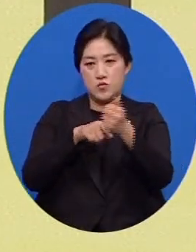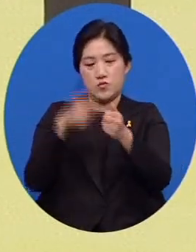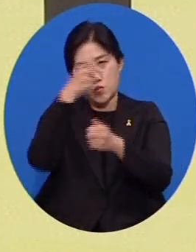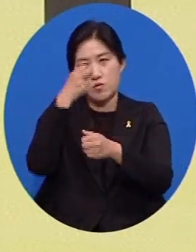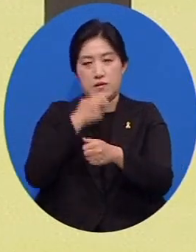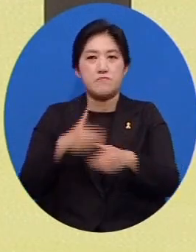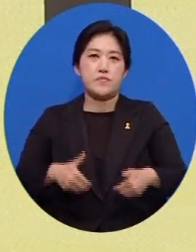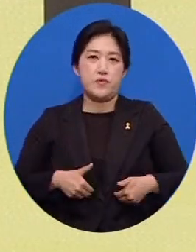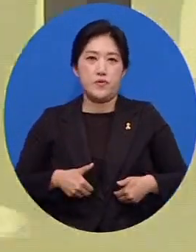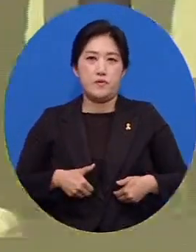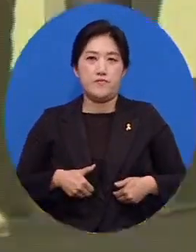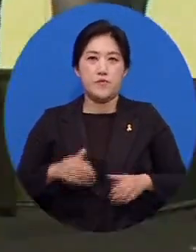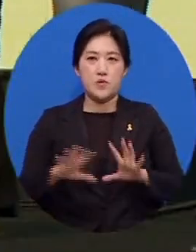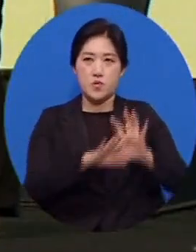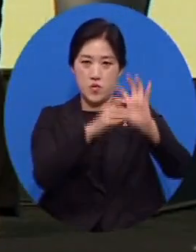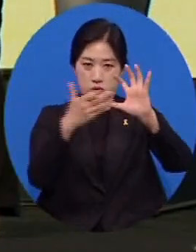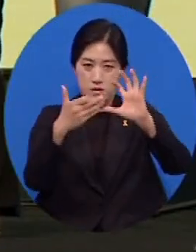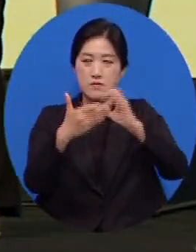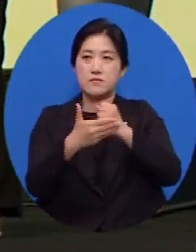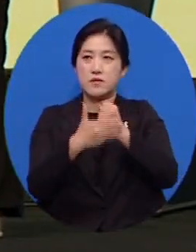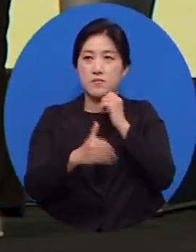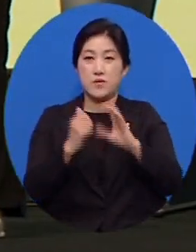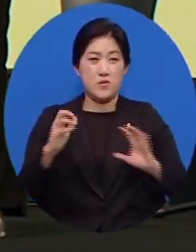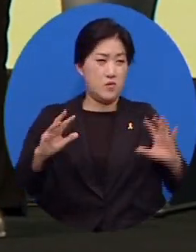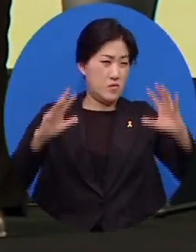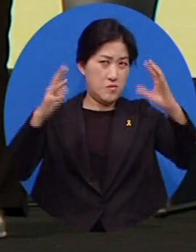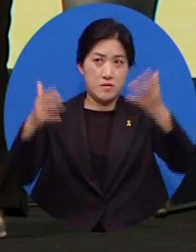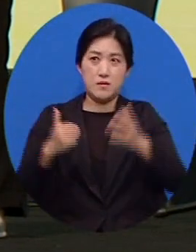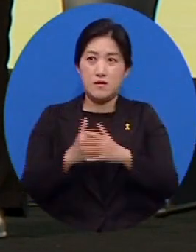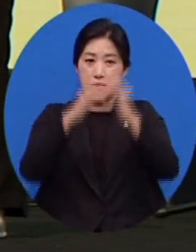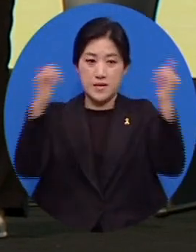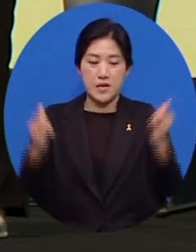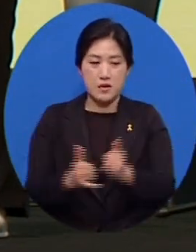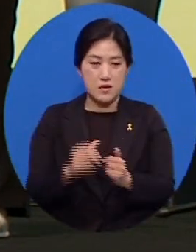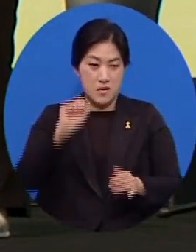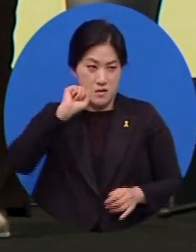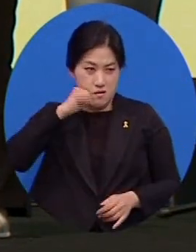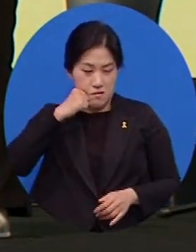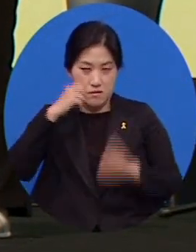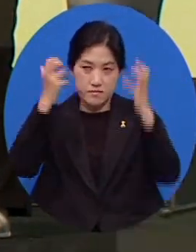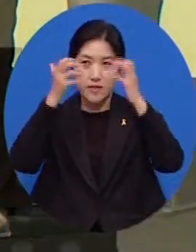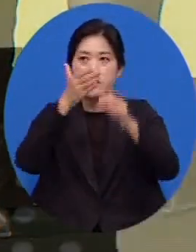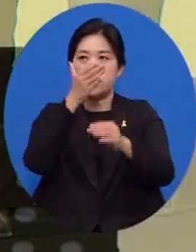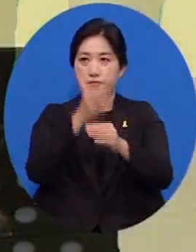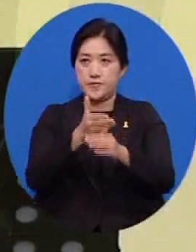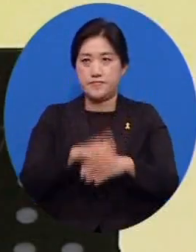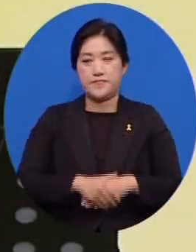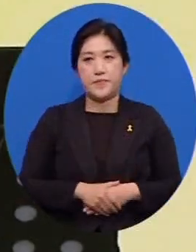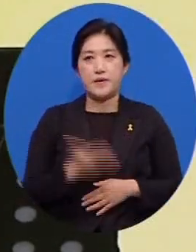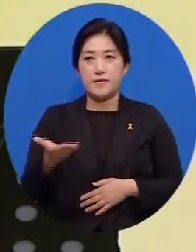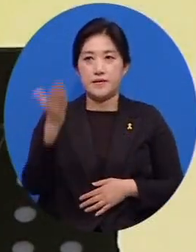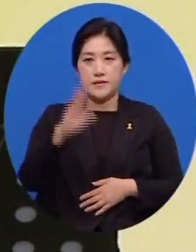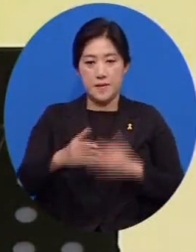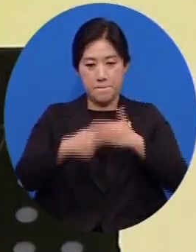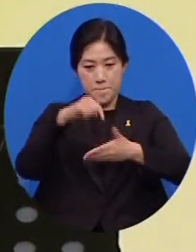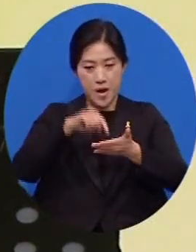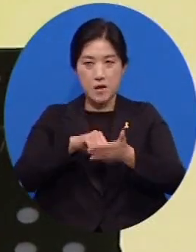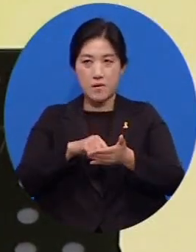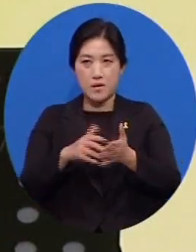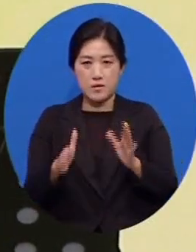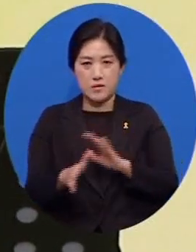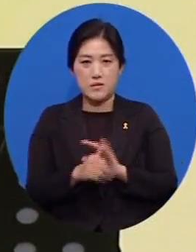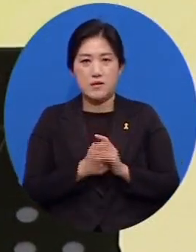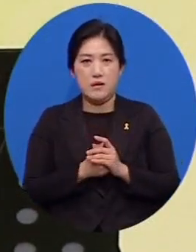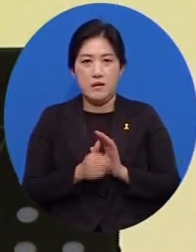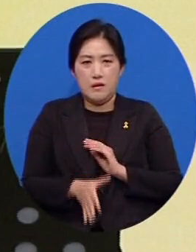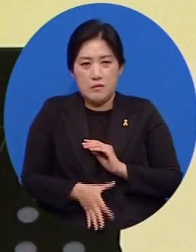합니다. 코로나19로 온 사회가 큰 어려움을 겪고 있습니다. 그러나 마음까지 위축될